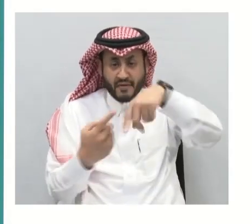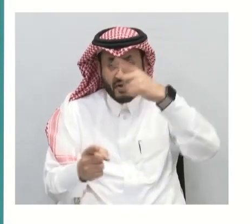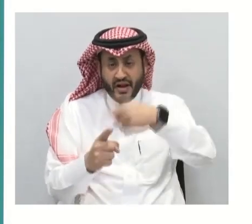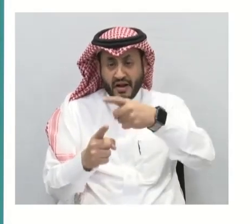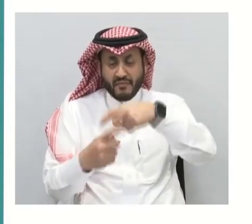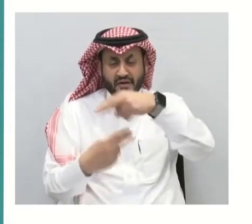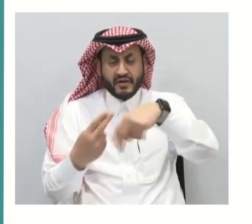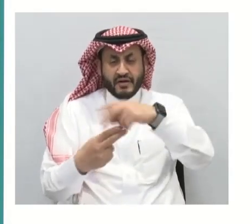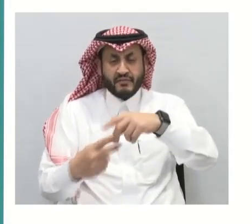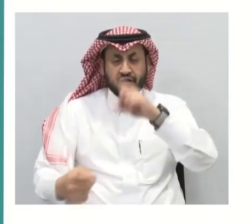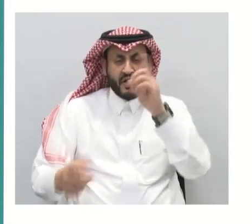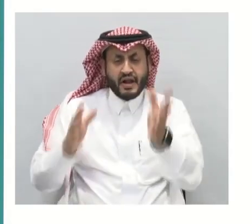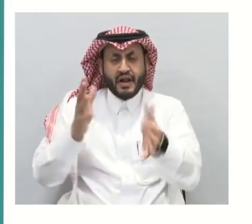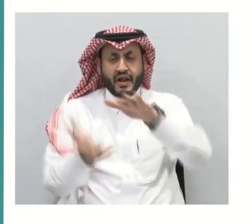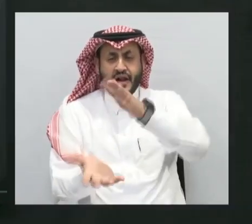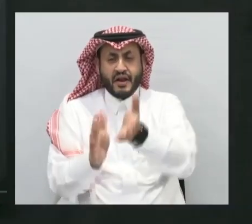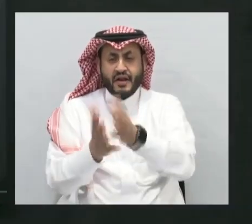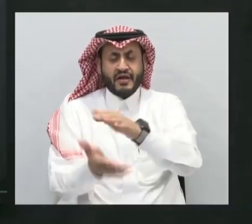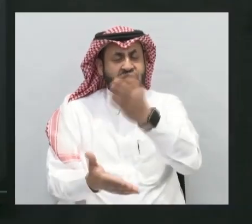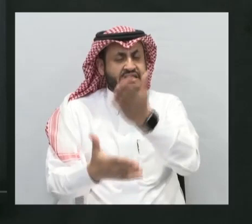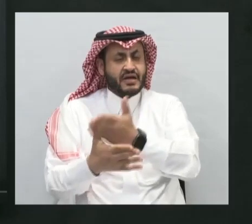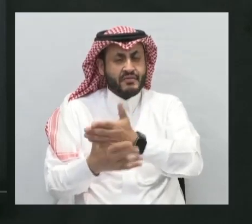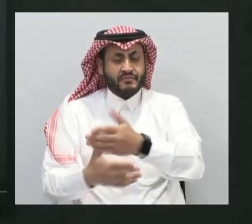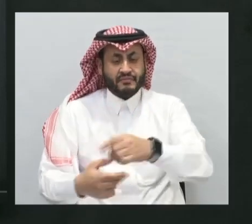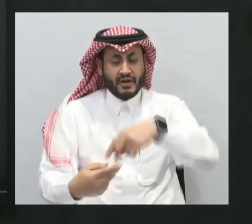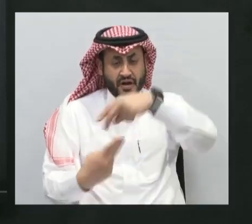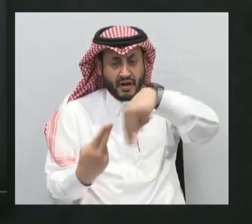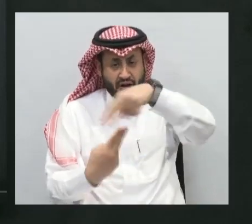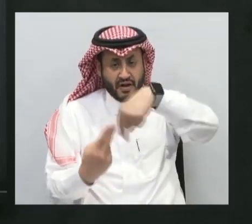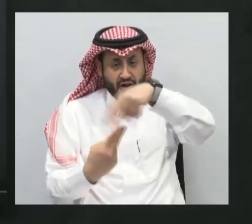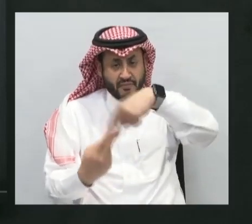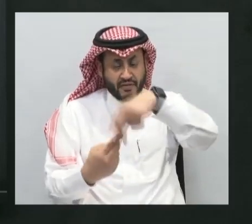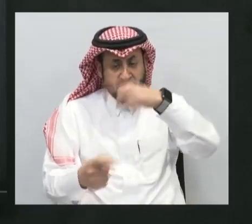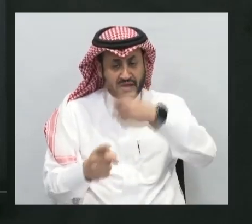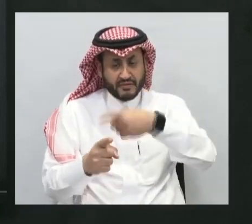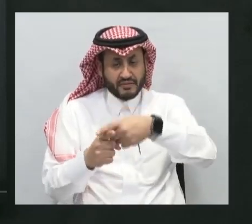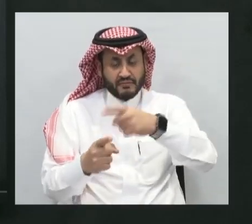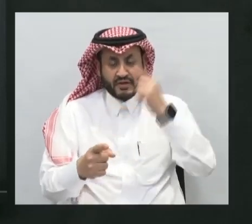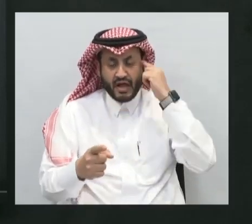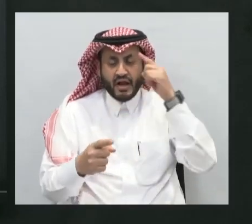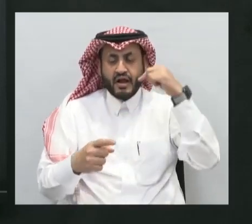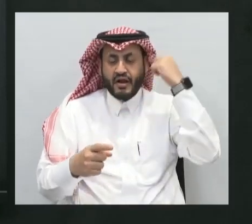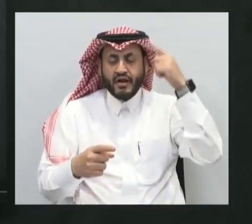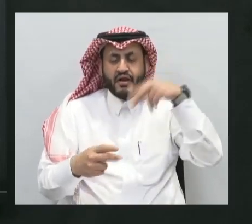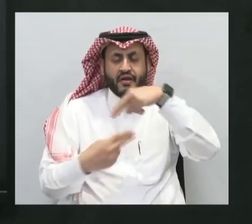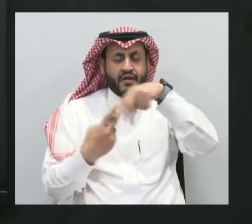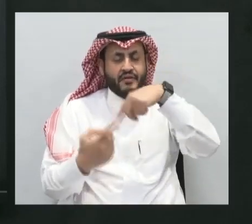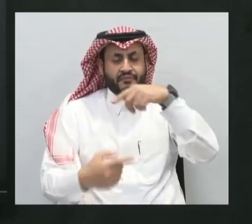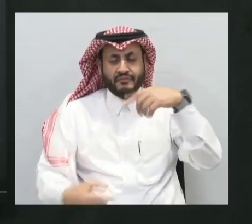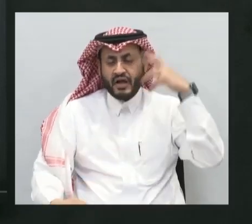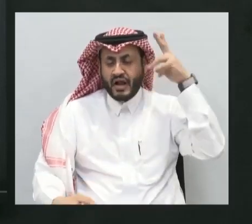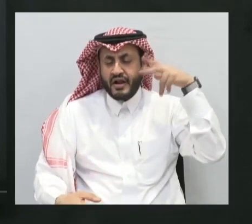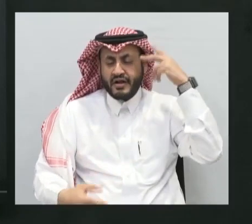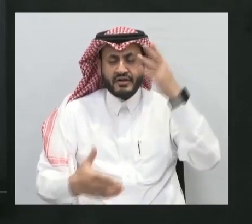شعور بعدم توازن احيانا نقوم بعمليه دوران سريعه ونشعر بعدم التزام او نشعر